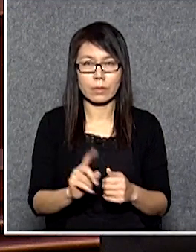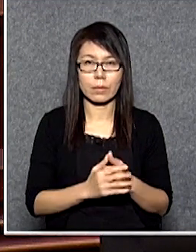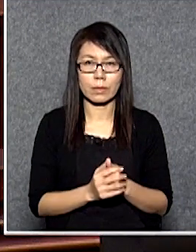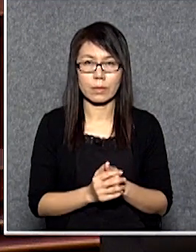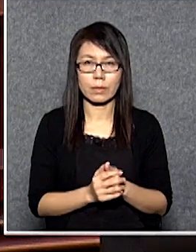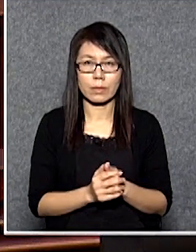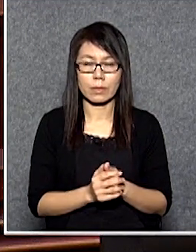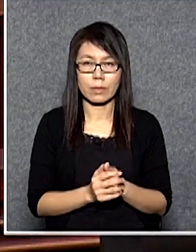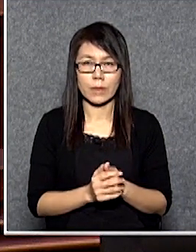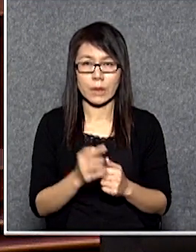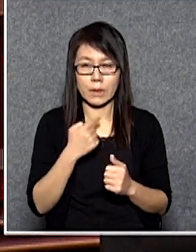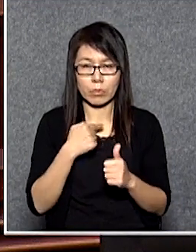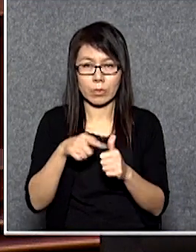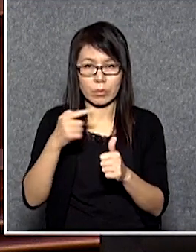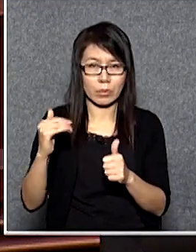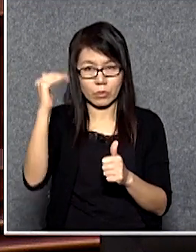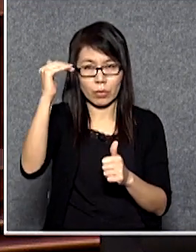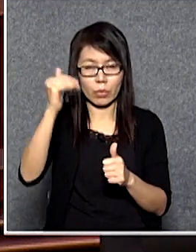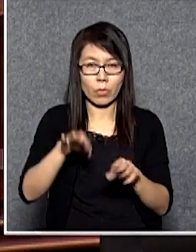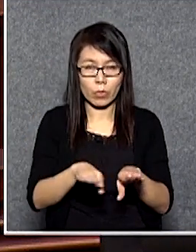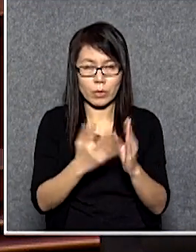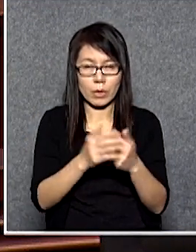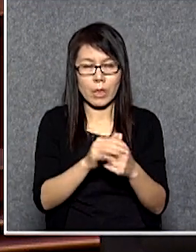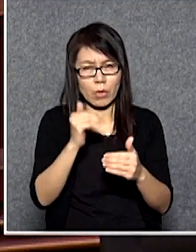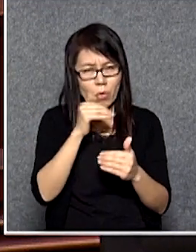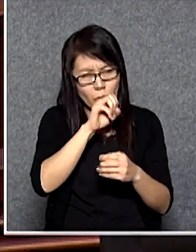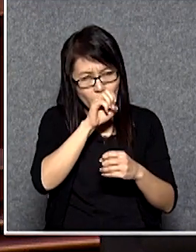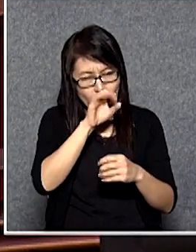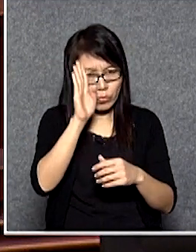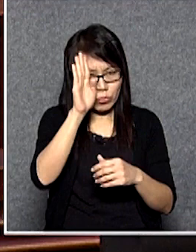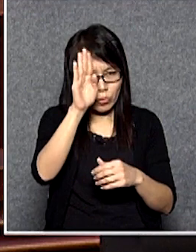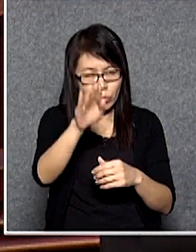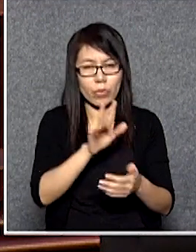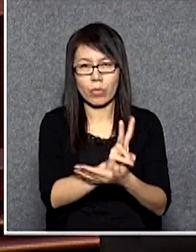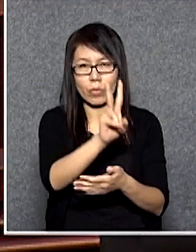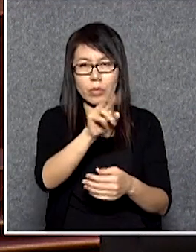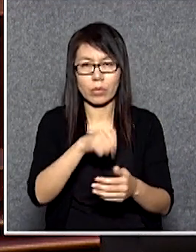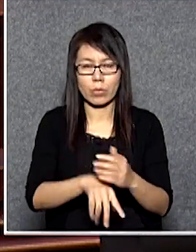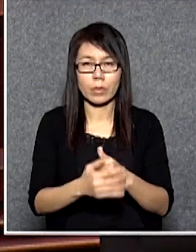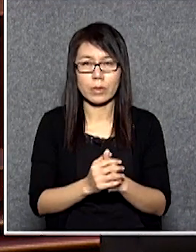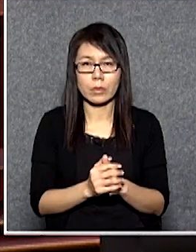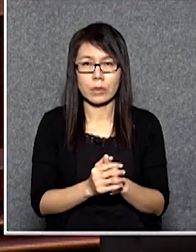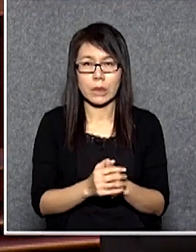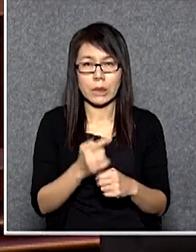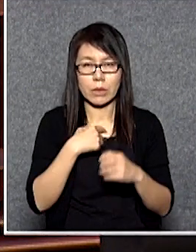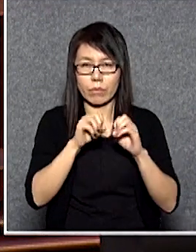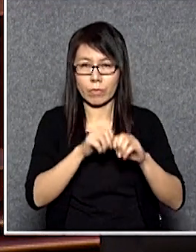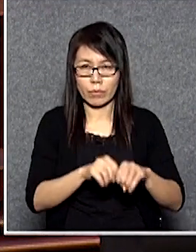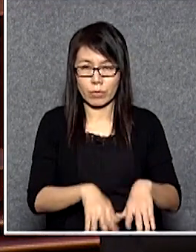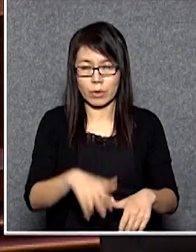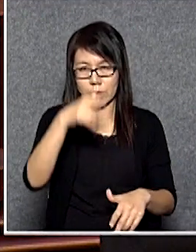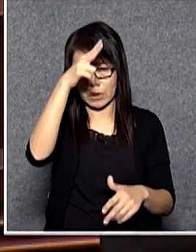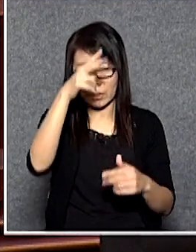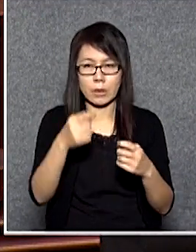係從高層開始都不斷講喺未來呢兩年，我哋要放低呢個政治